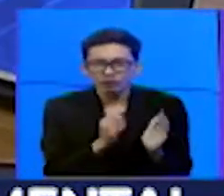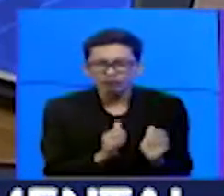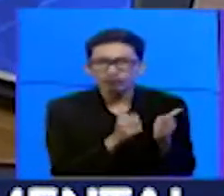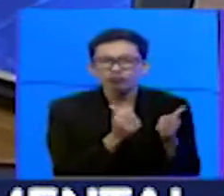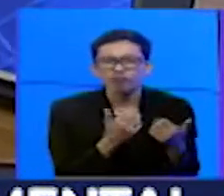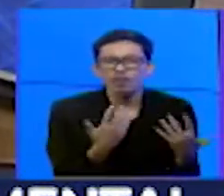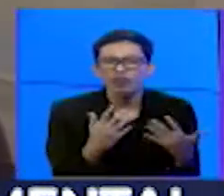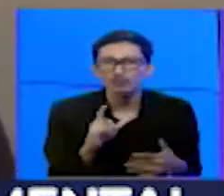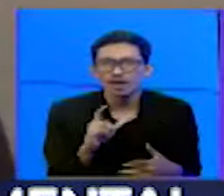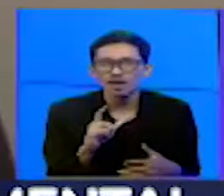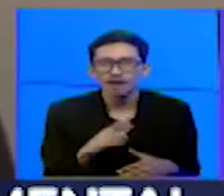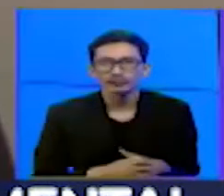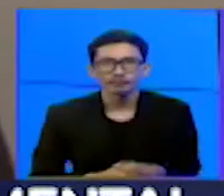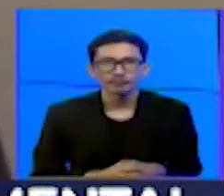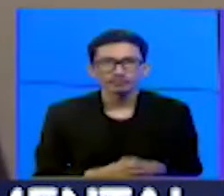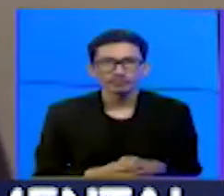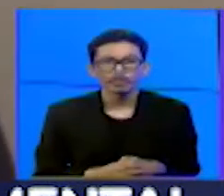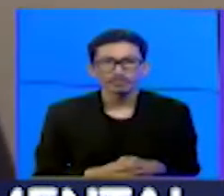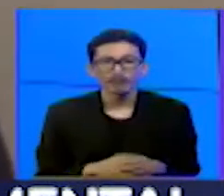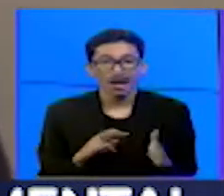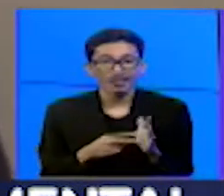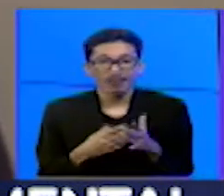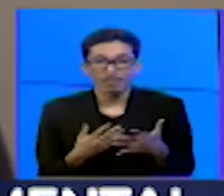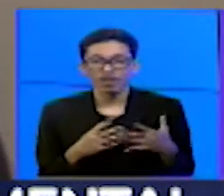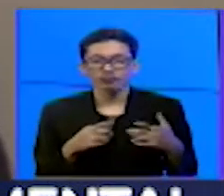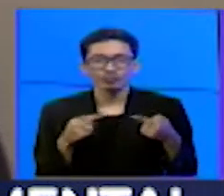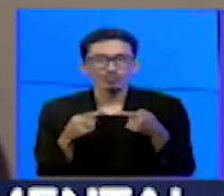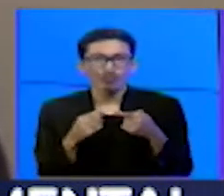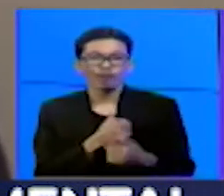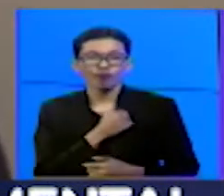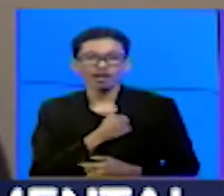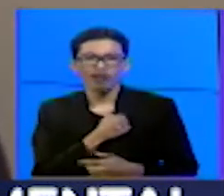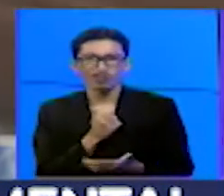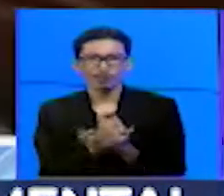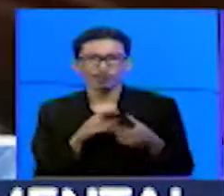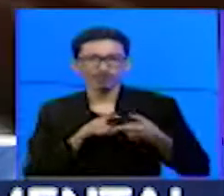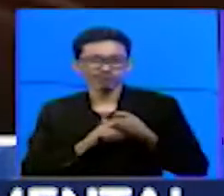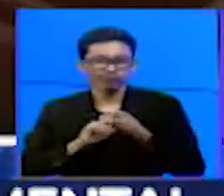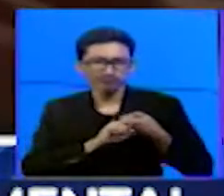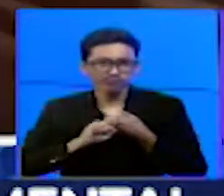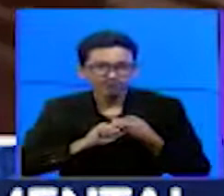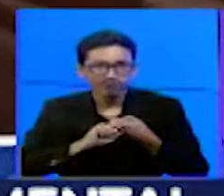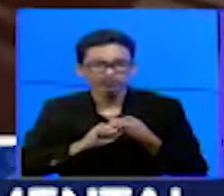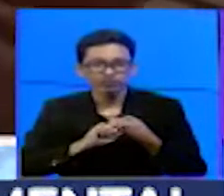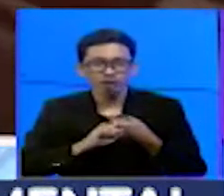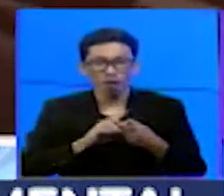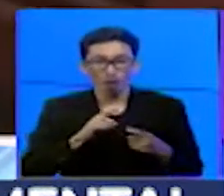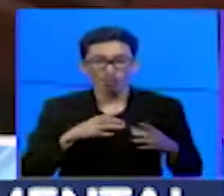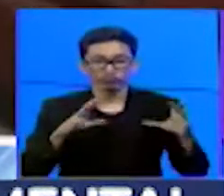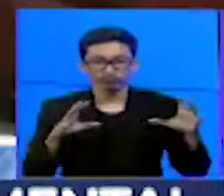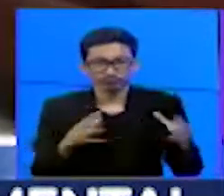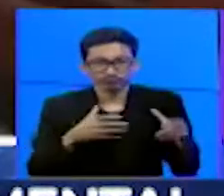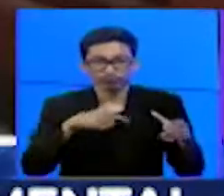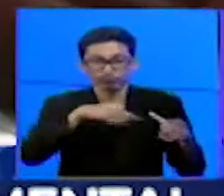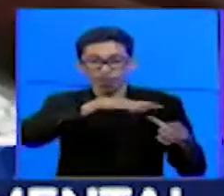Ya, sebetulnya yang paling penting ini adalah hubungan sosial yang positif ya. Jadi kalau sebuah keluarga terinfeksi, tentu dukungan